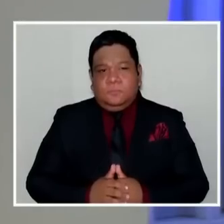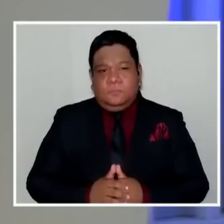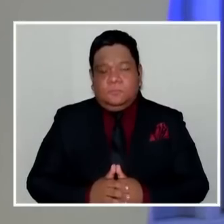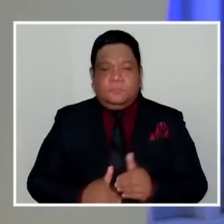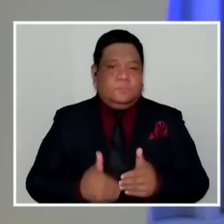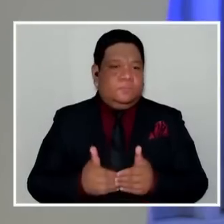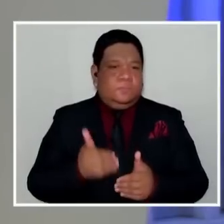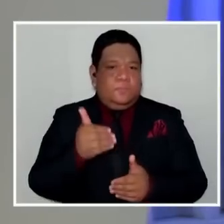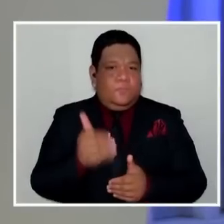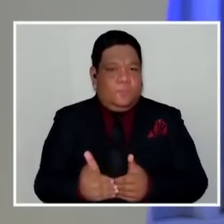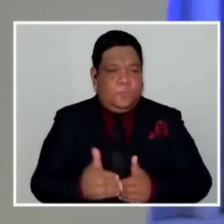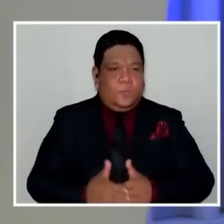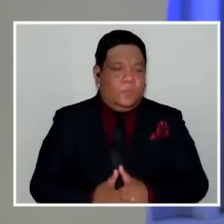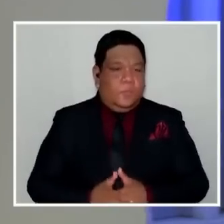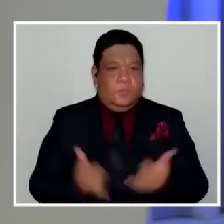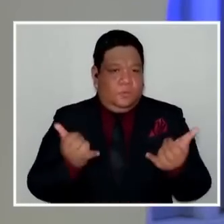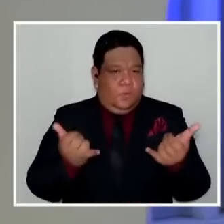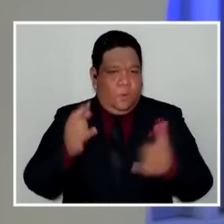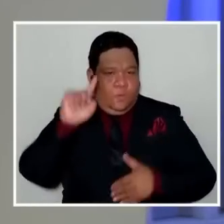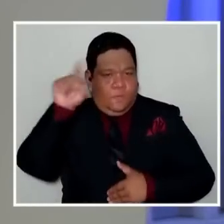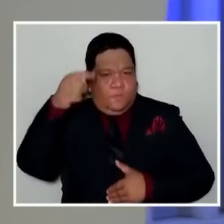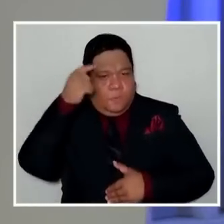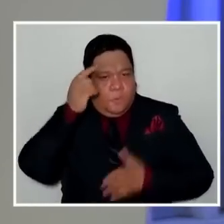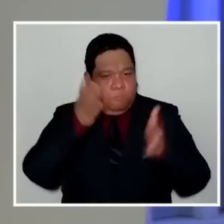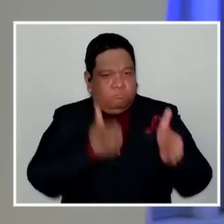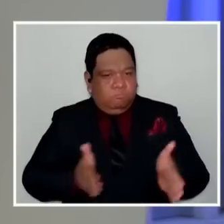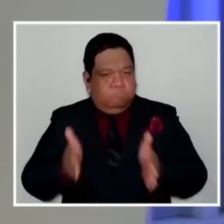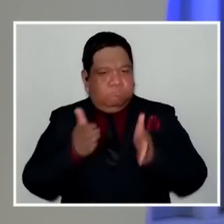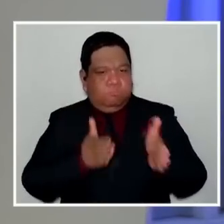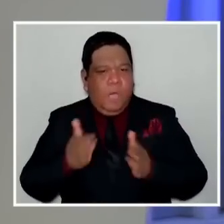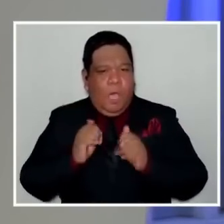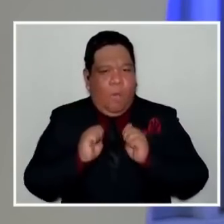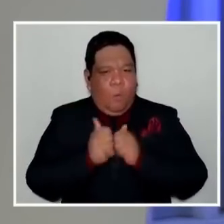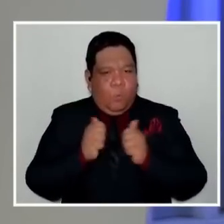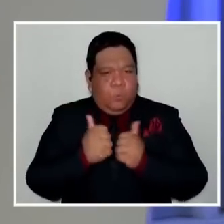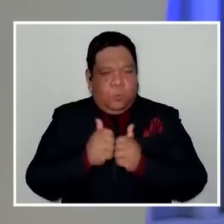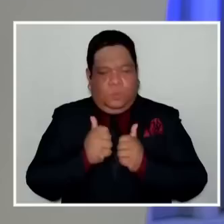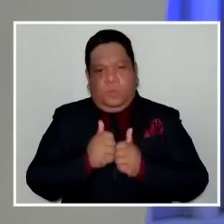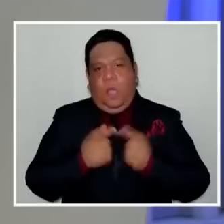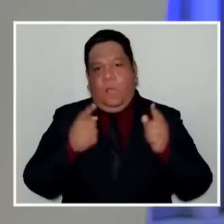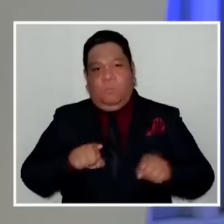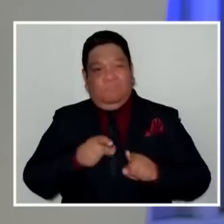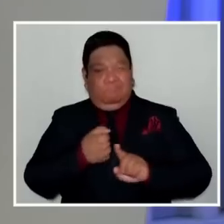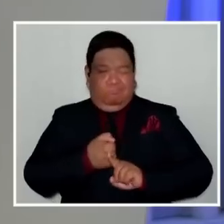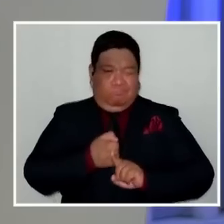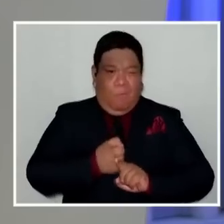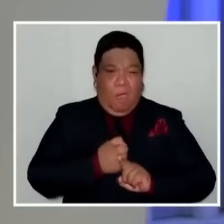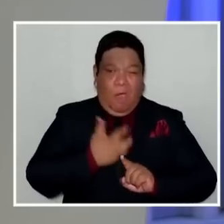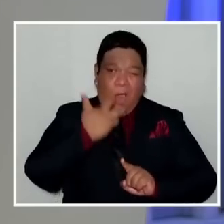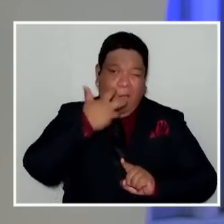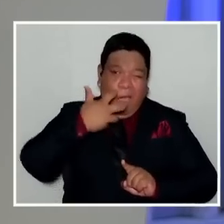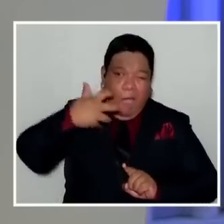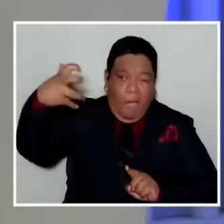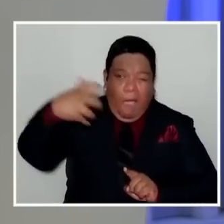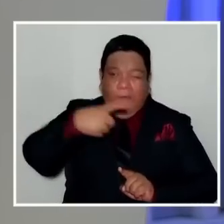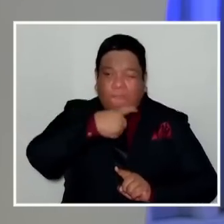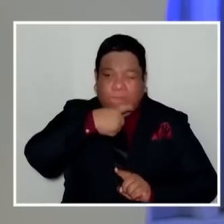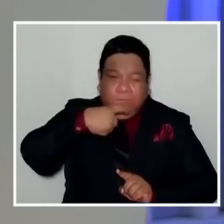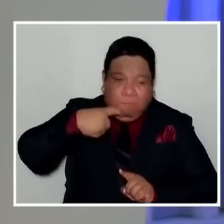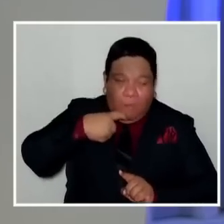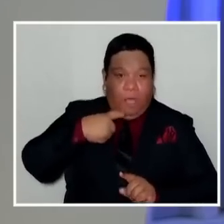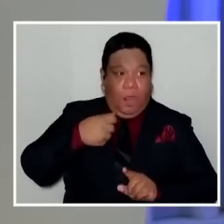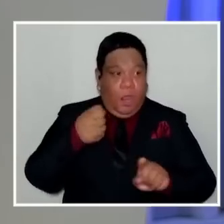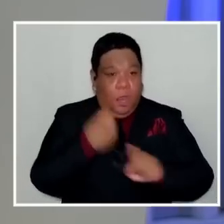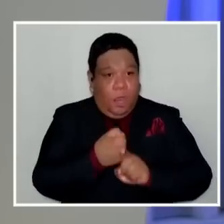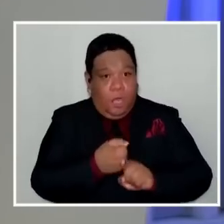Naghahanda na ang gobyerno ng iba't ibang hakbang para matiyak na hindi lubos na makakaapekto ang El Nino sa sektor